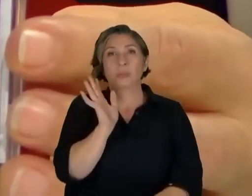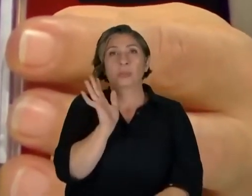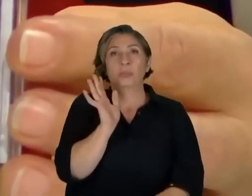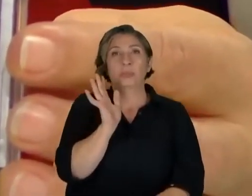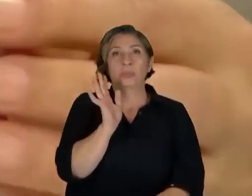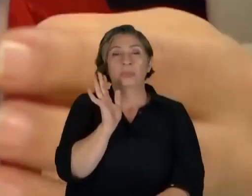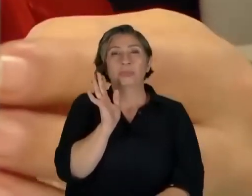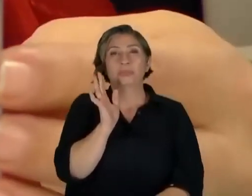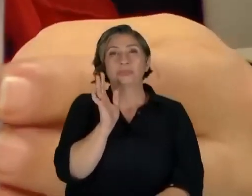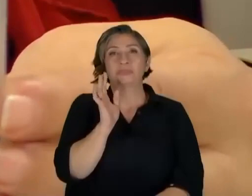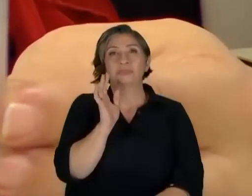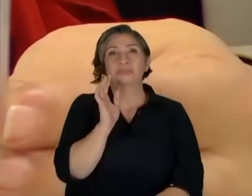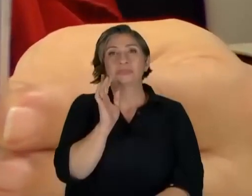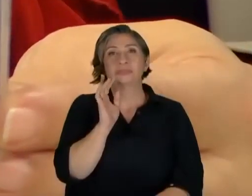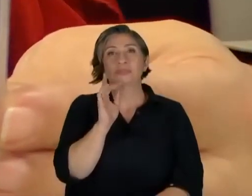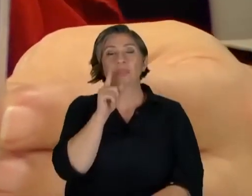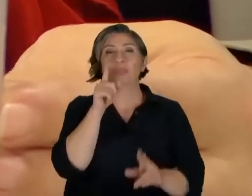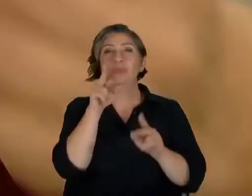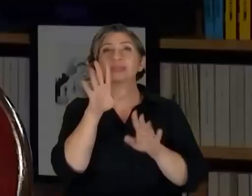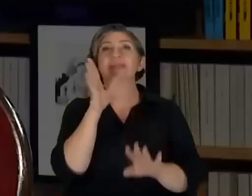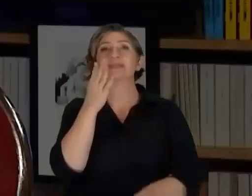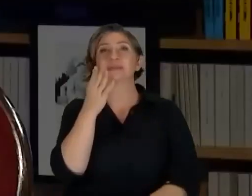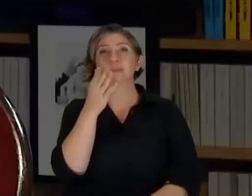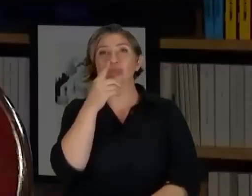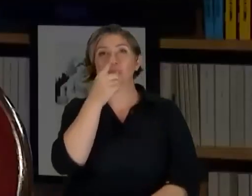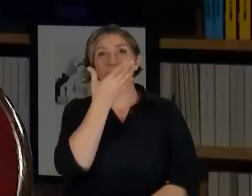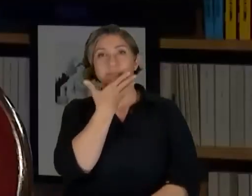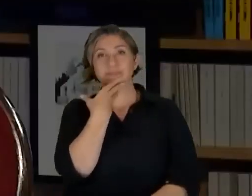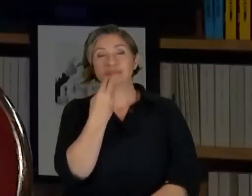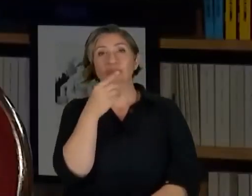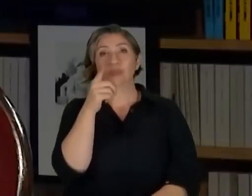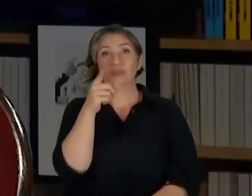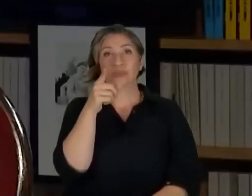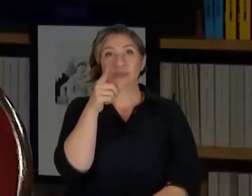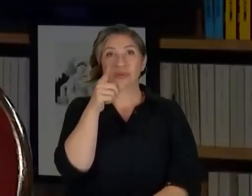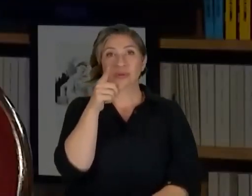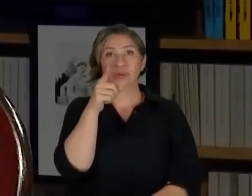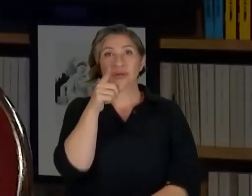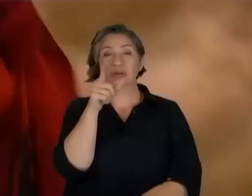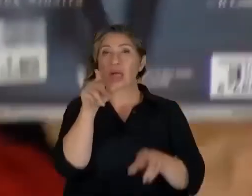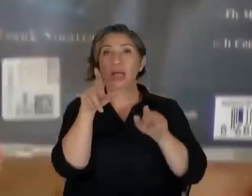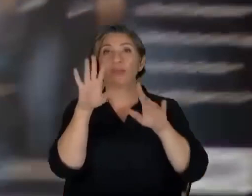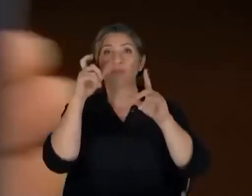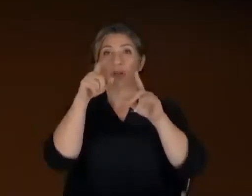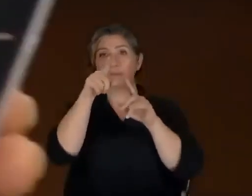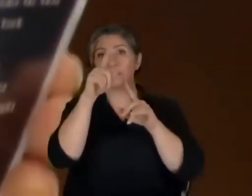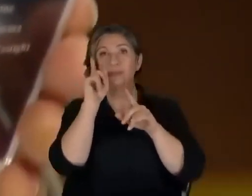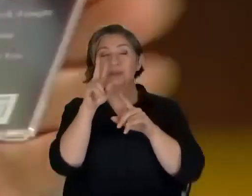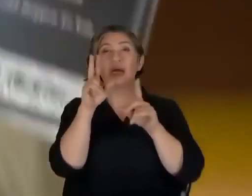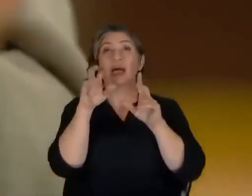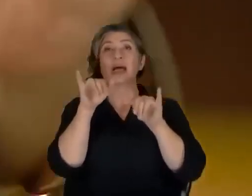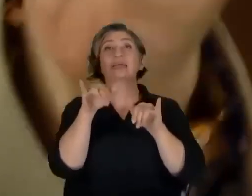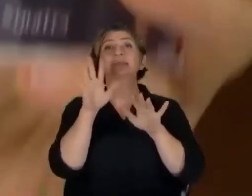Bilmem. Belki o böyle hale geldi. Böyle değilsiniz. Evet. Mesela bakın ben, burada evet, burada da siyah. Şu andaki haliniz evet, gibi değil mesela. Değil mi? Bak.